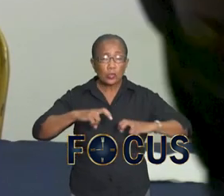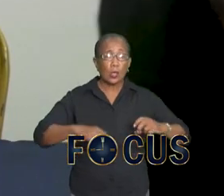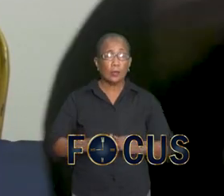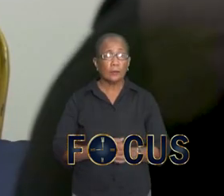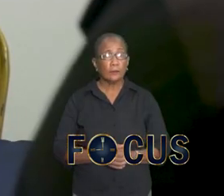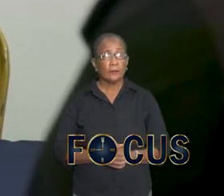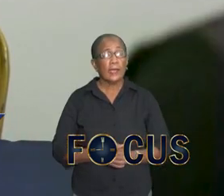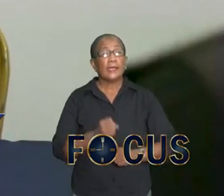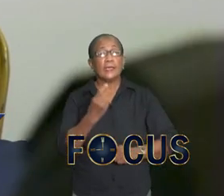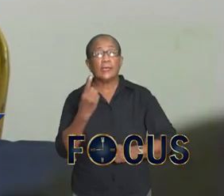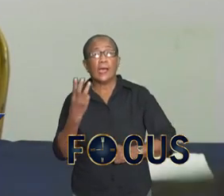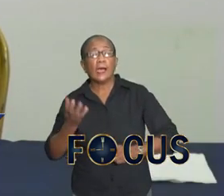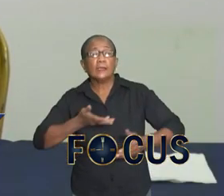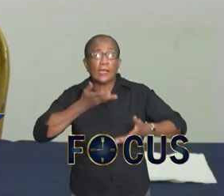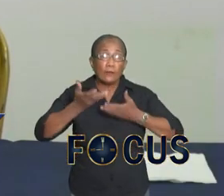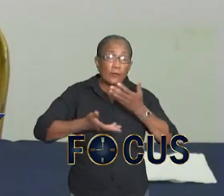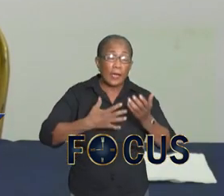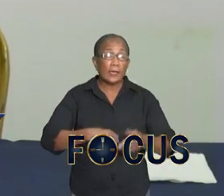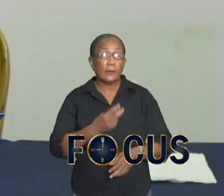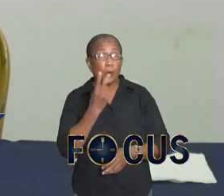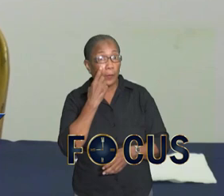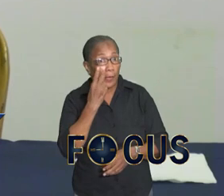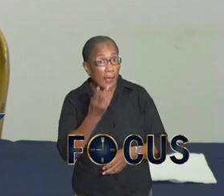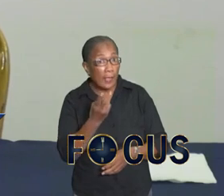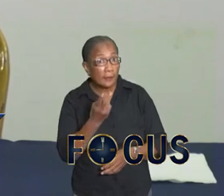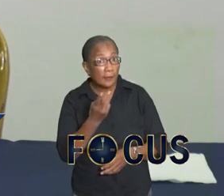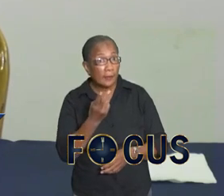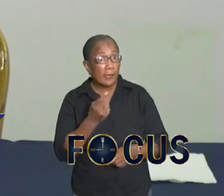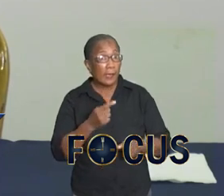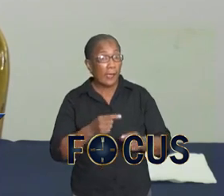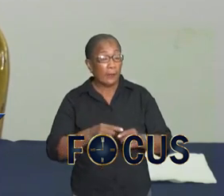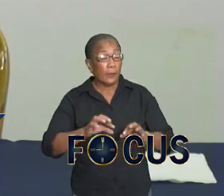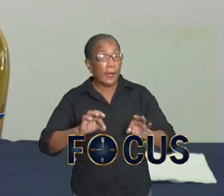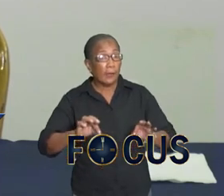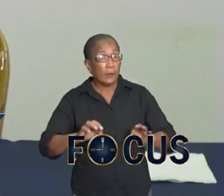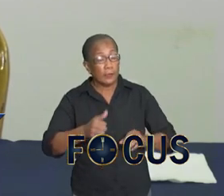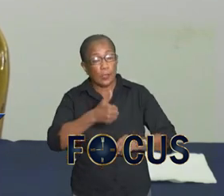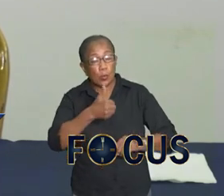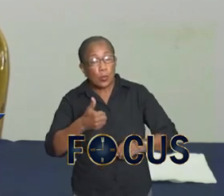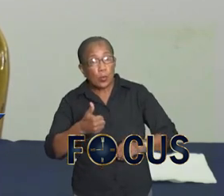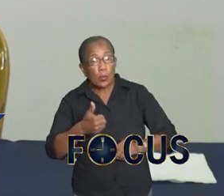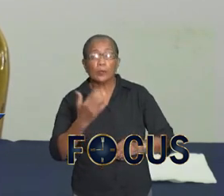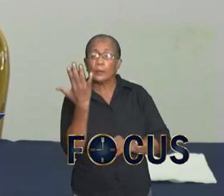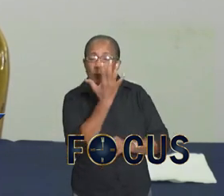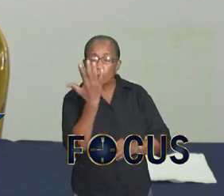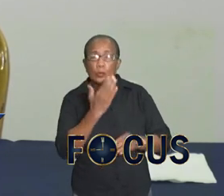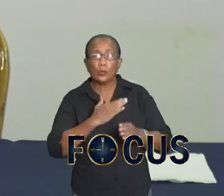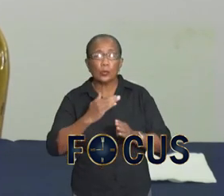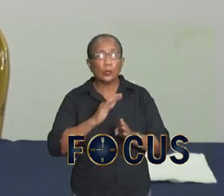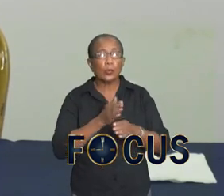zijn een x-aantal parameters waarop gelet wordt. En die parameters zijn nauwkeurig bestudeerd door wetenschappers van